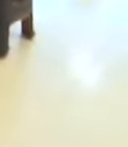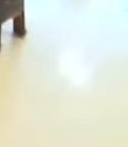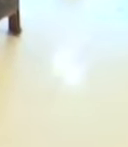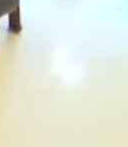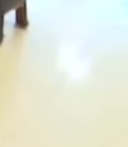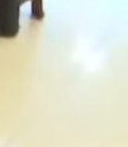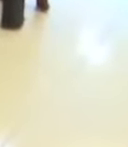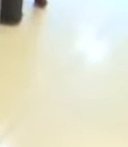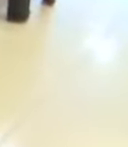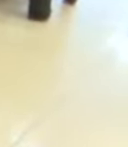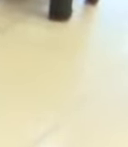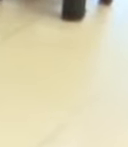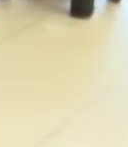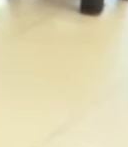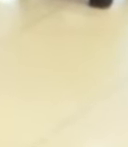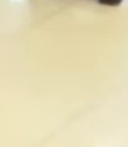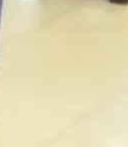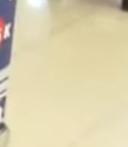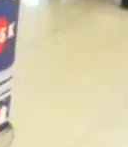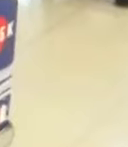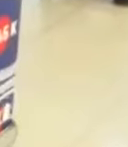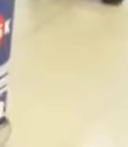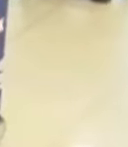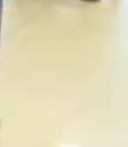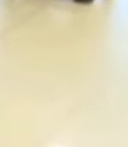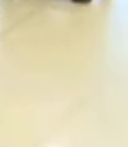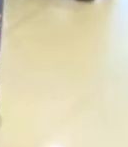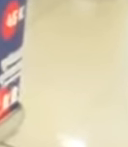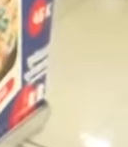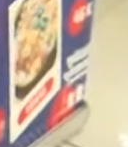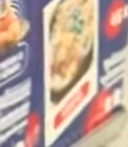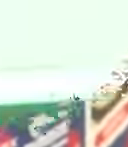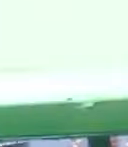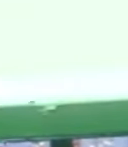Dan ada yang menarik di sini nih, pemirsa. Coba kita tanya-tanya dulu yuk.